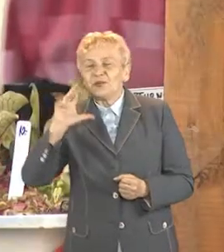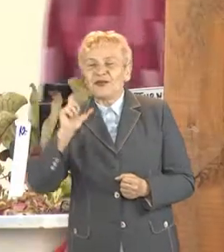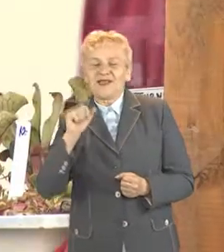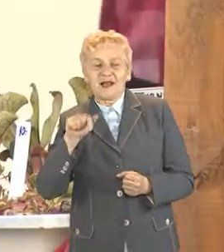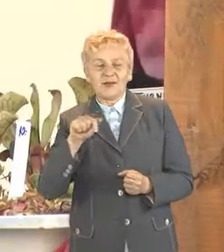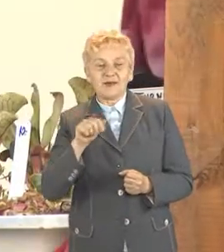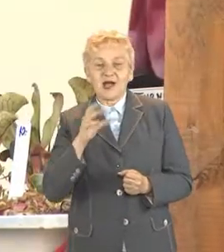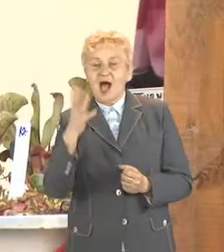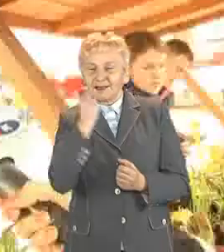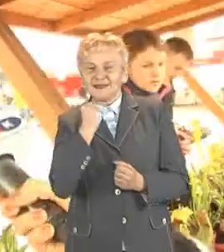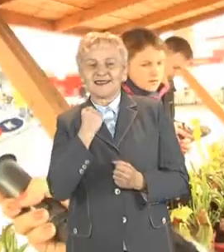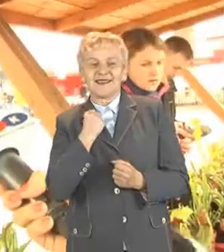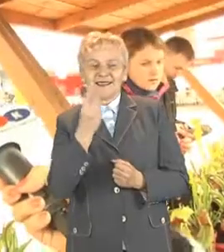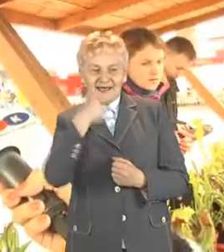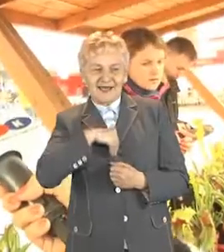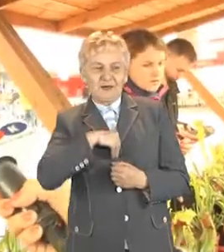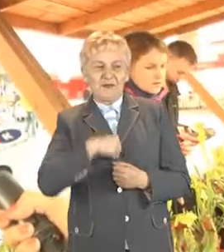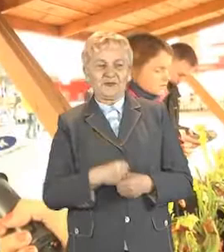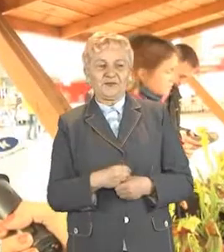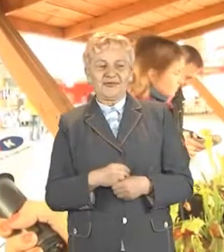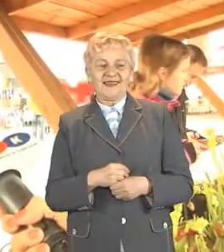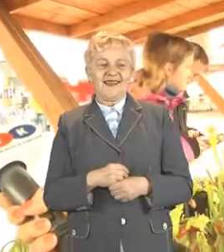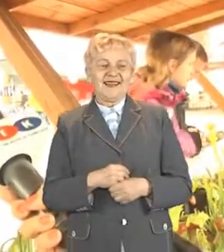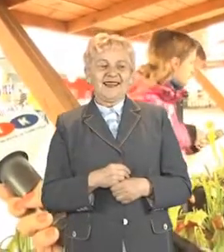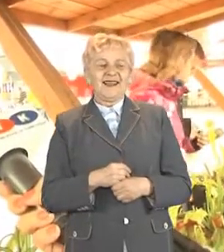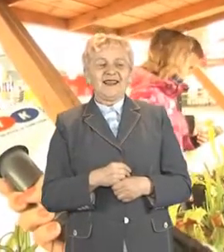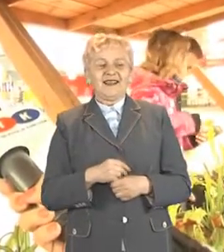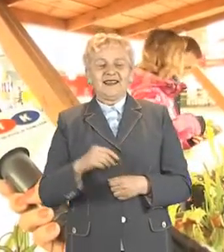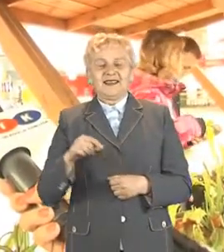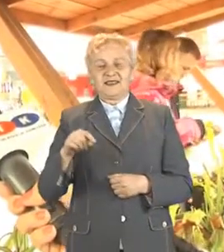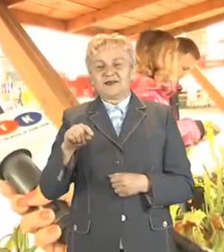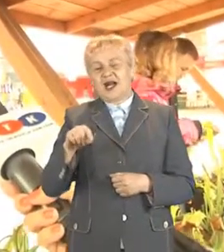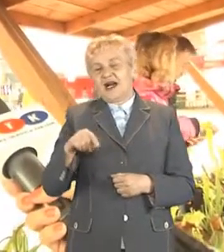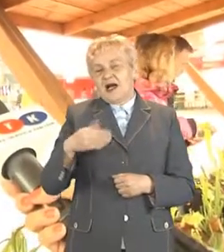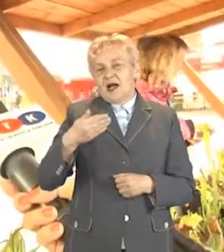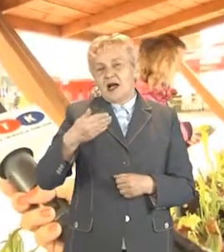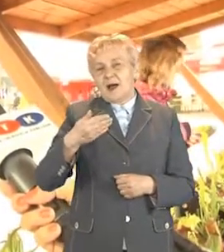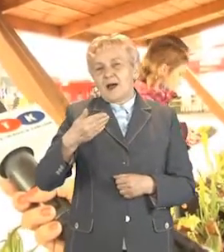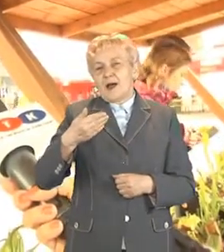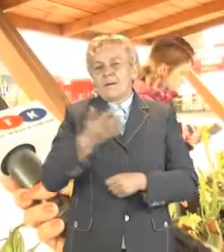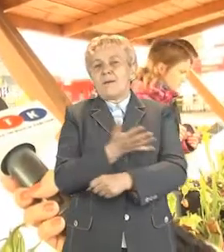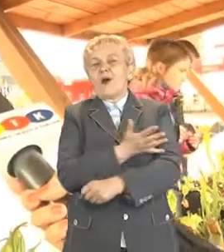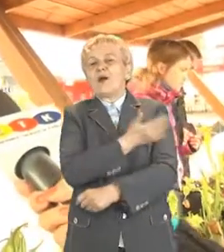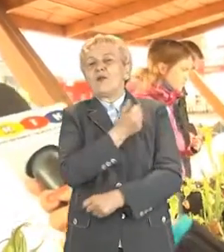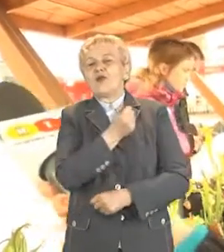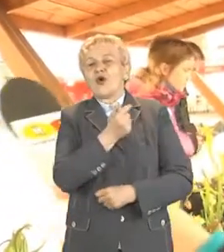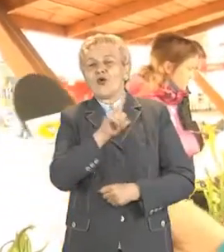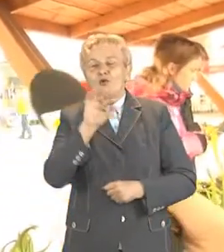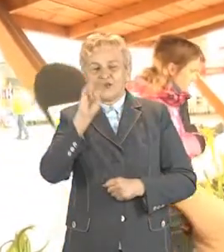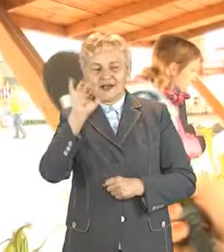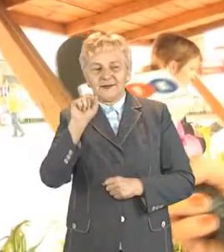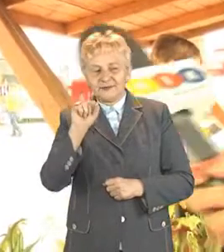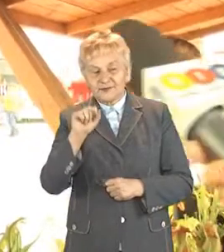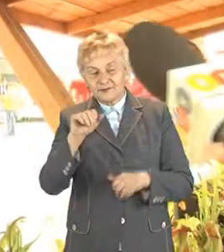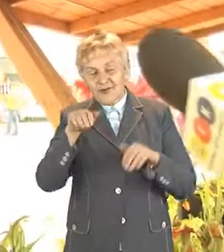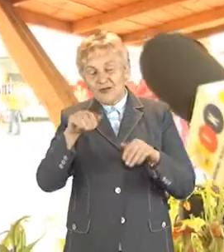spokojnie strawić. Możemy tak teoretycznie zamknąć muchołówkę przy użyciu jakiegoś takiego sztucznego materiału.